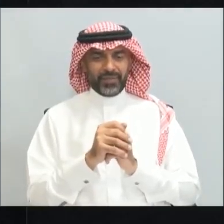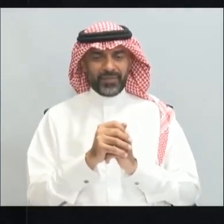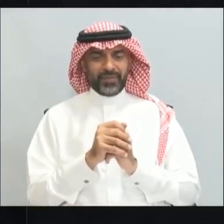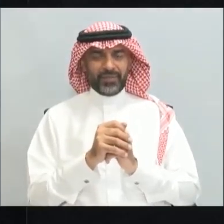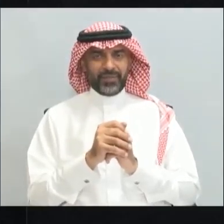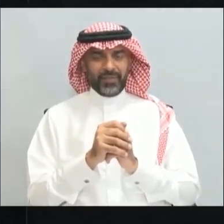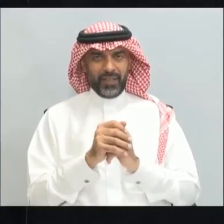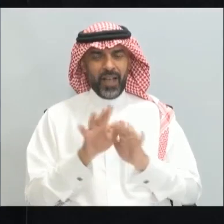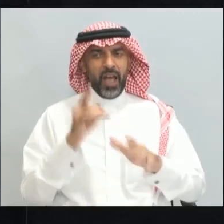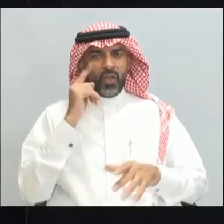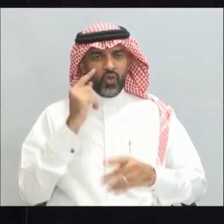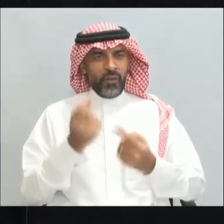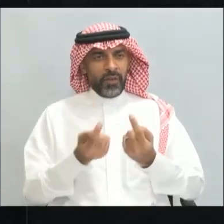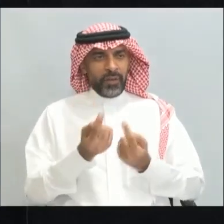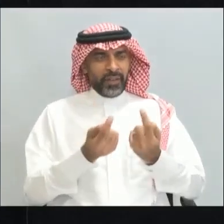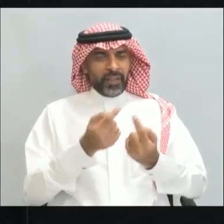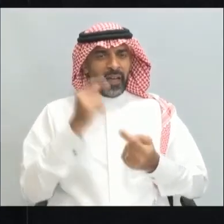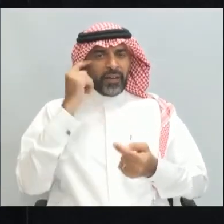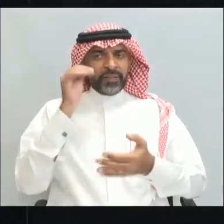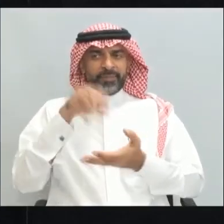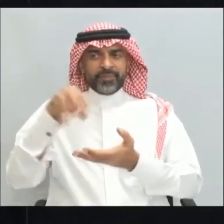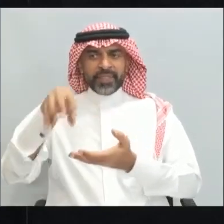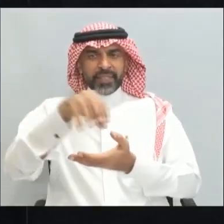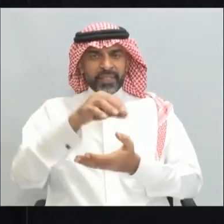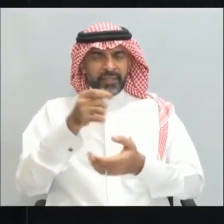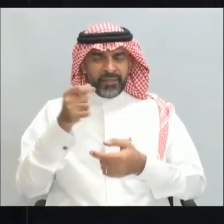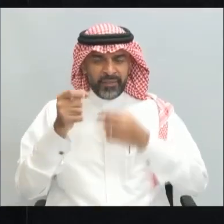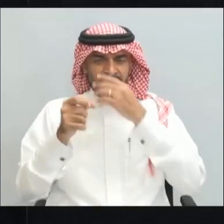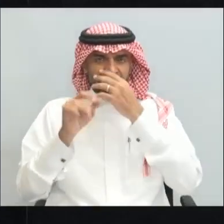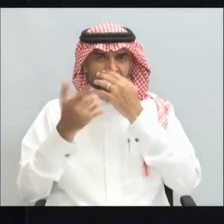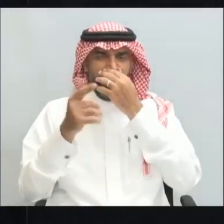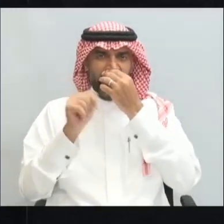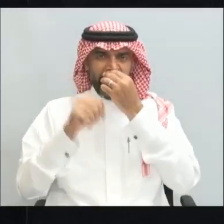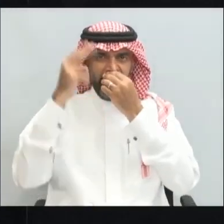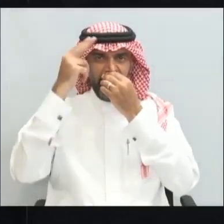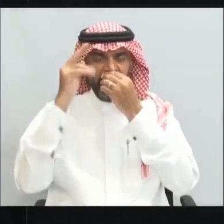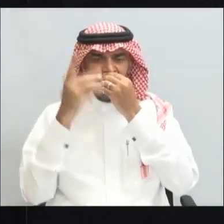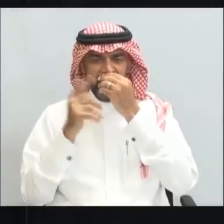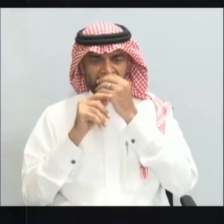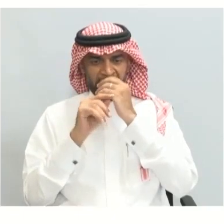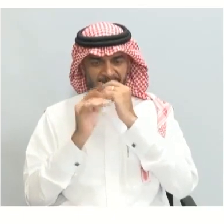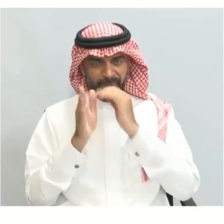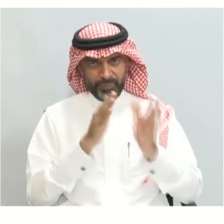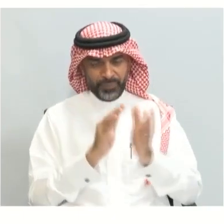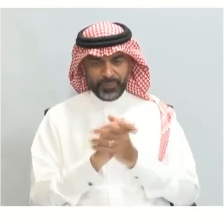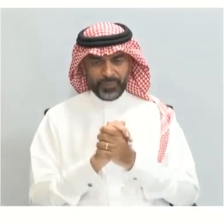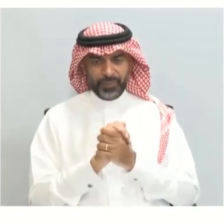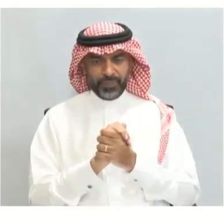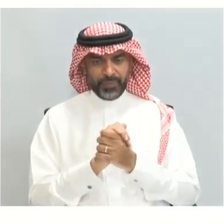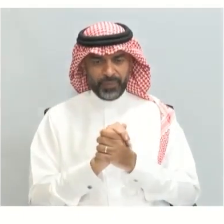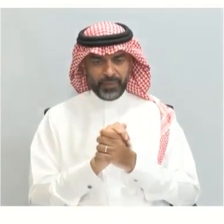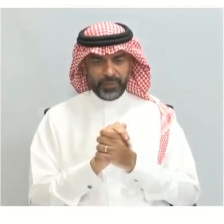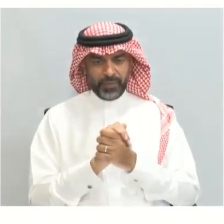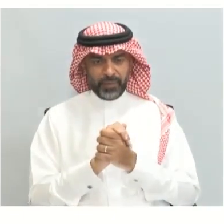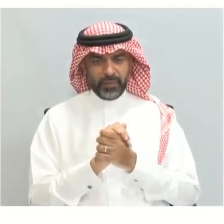الطلاب المنتجات الزراعيه ومن خلال اهم المناطق الزراعيه في المملكه العربيه السعوديه